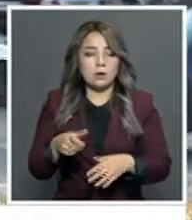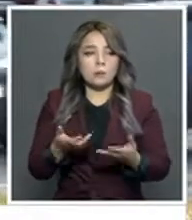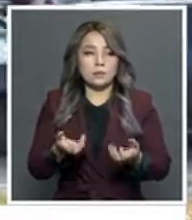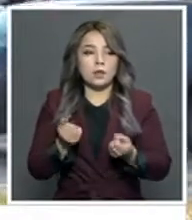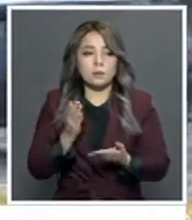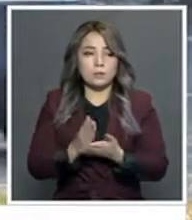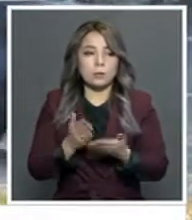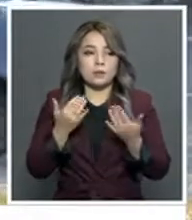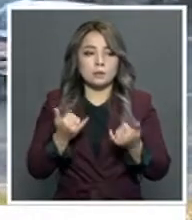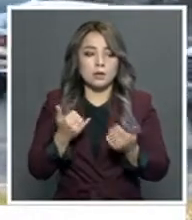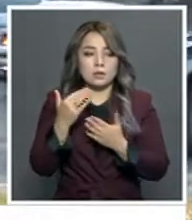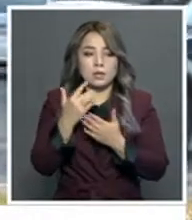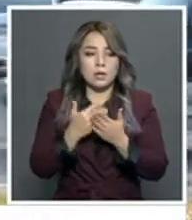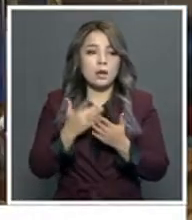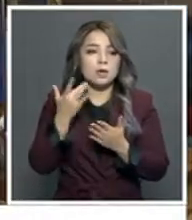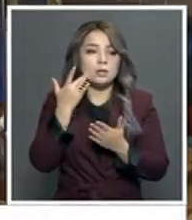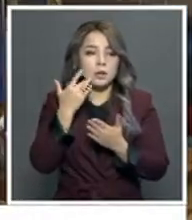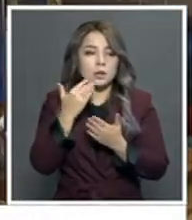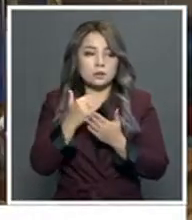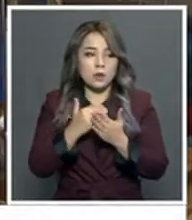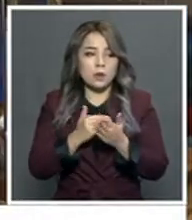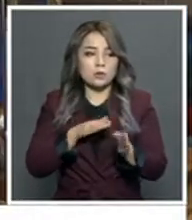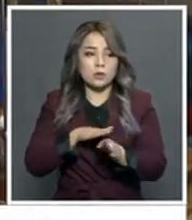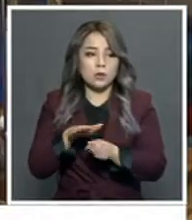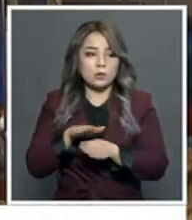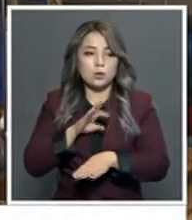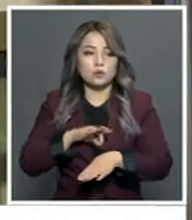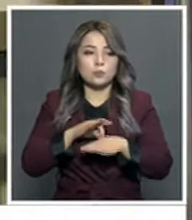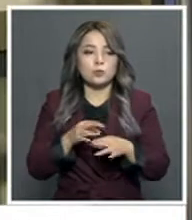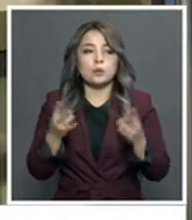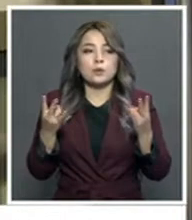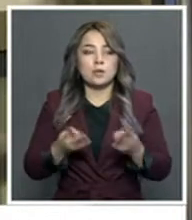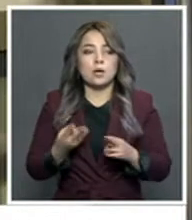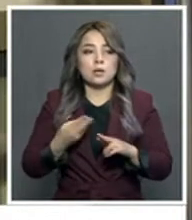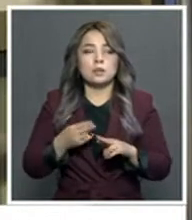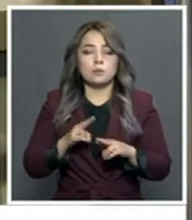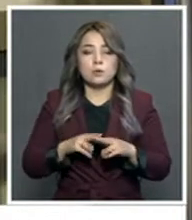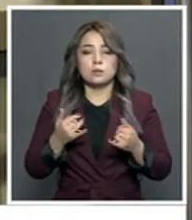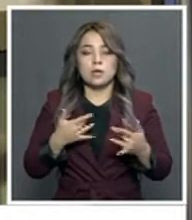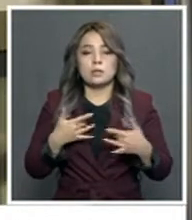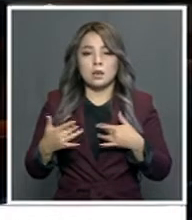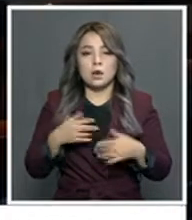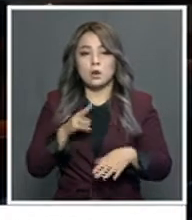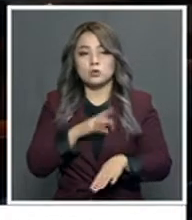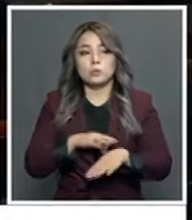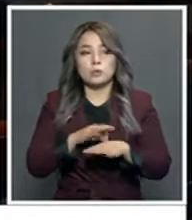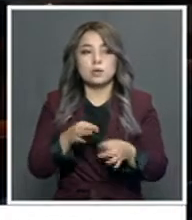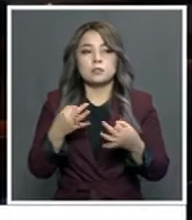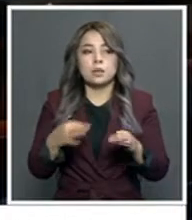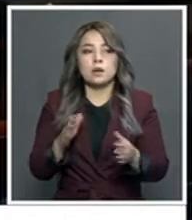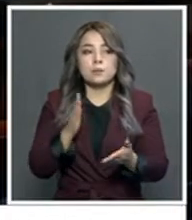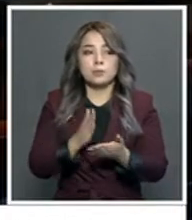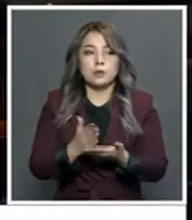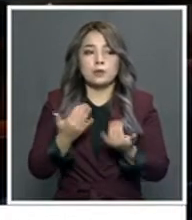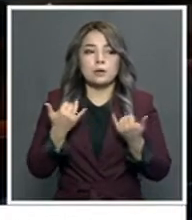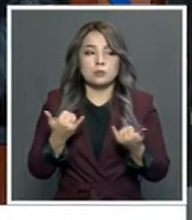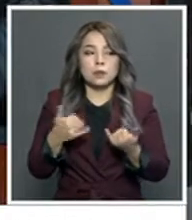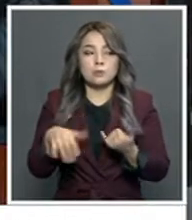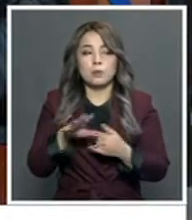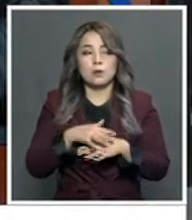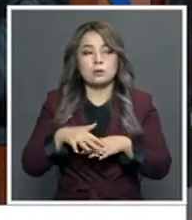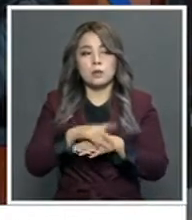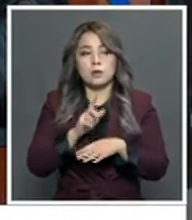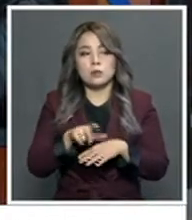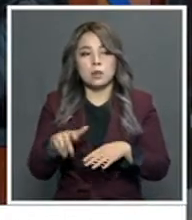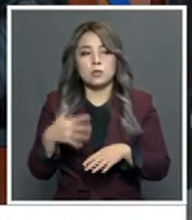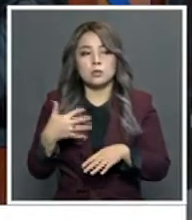ай соңына дейін тестілік режимде жүзеге асатын болады. Сондай-ақ бүгіннен бастап театрлардың жұмысына да рұқсат етілді. Алайда көрермендер орын